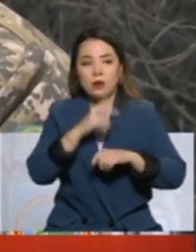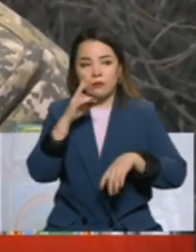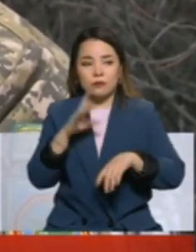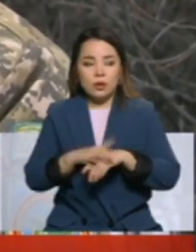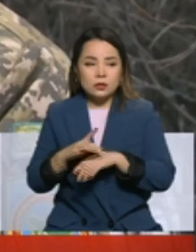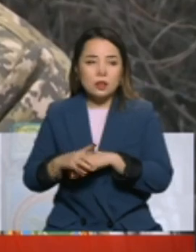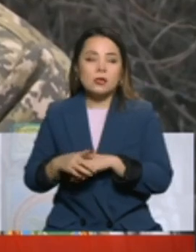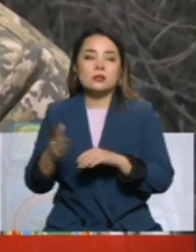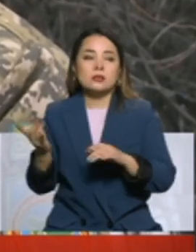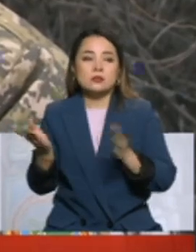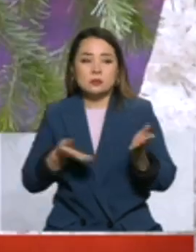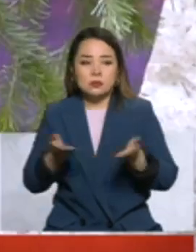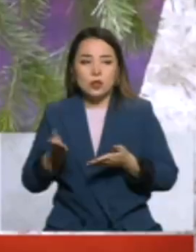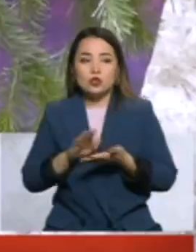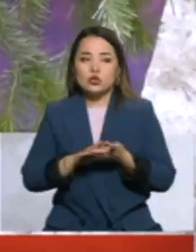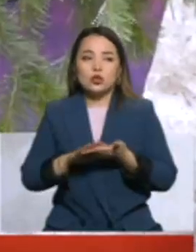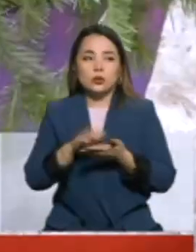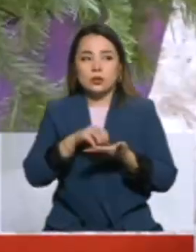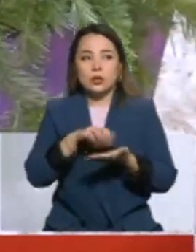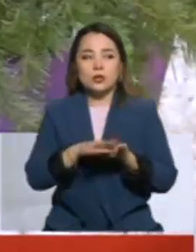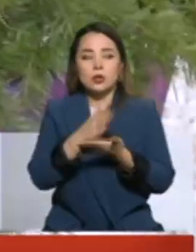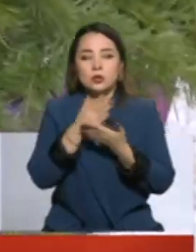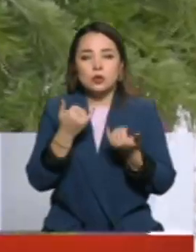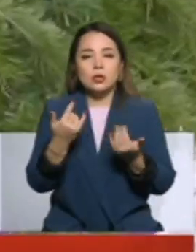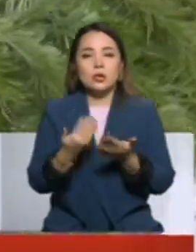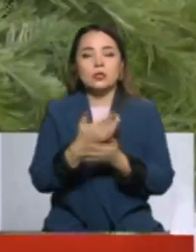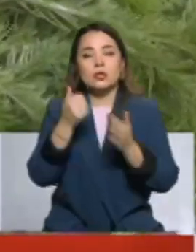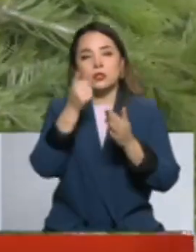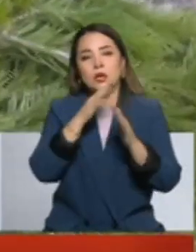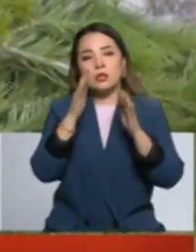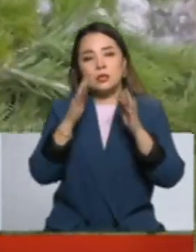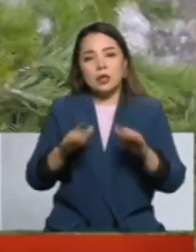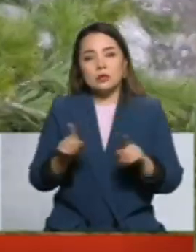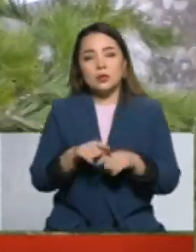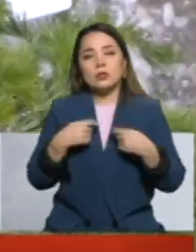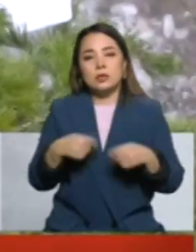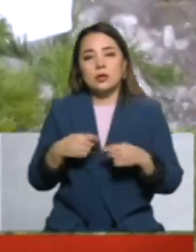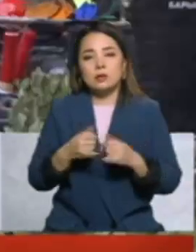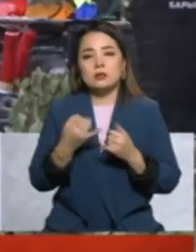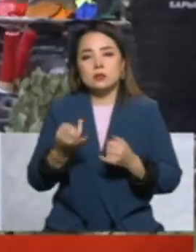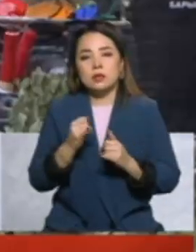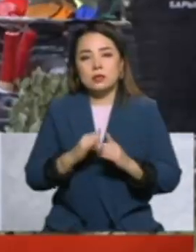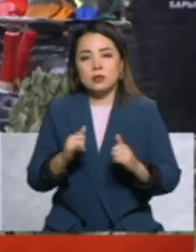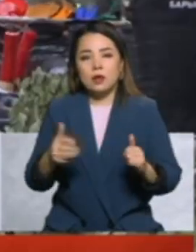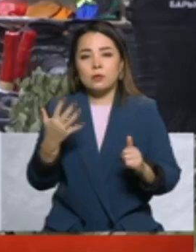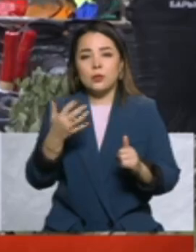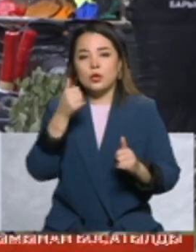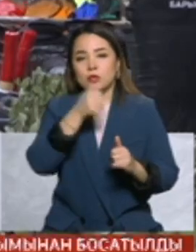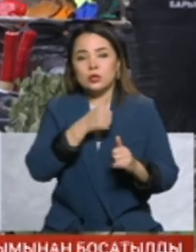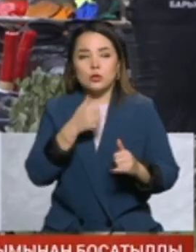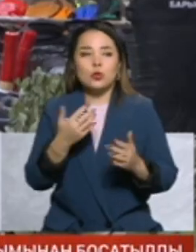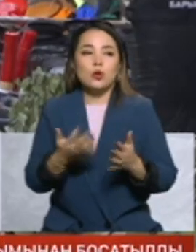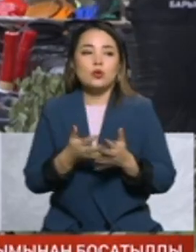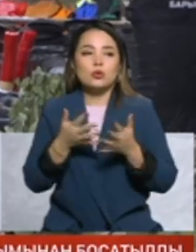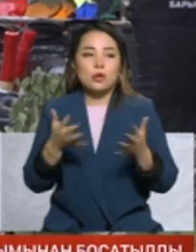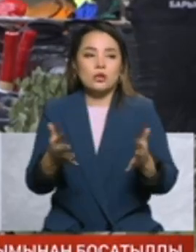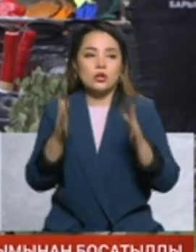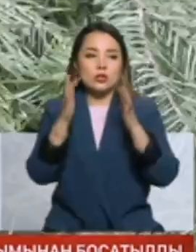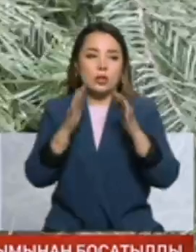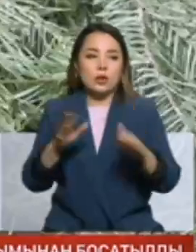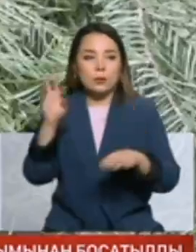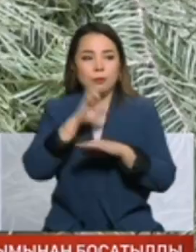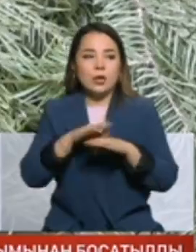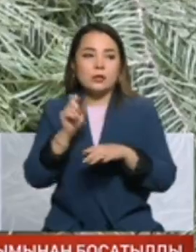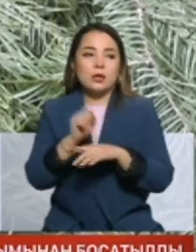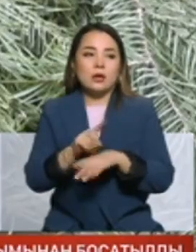фактілері тіркелген жоқ. Жаңа жыл қарсаңында Шырша саудасы да қызат. Дегенмен соңғы 5 жылда үлкен Шыршаны тек мемлекеттік мекемелердің